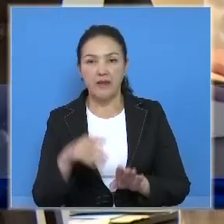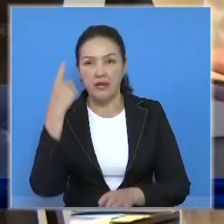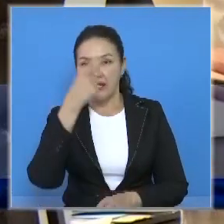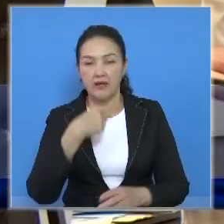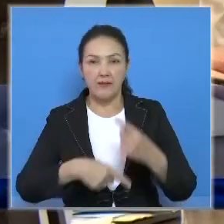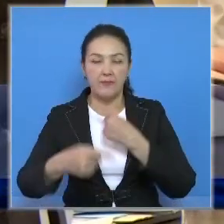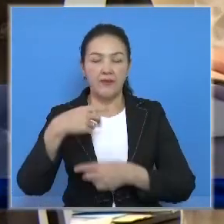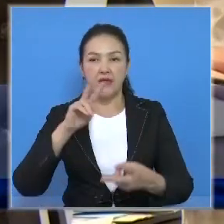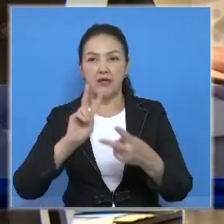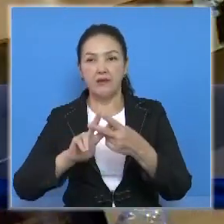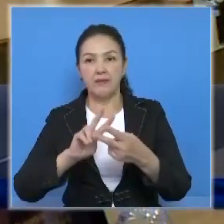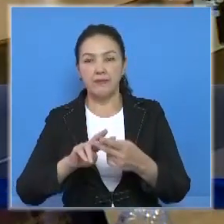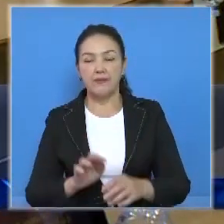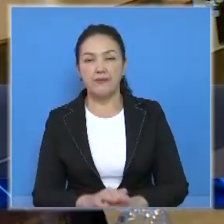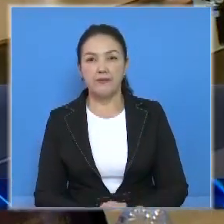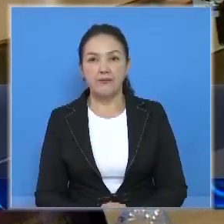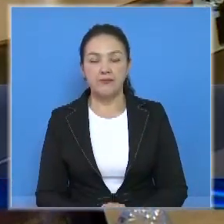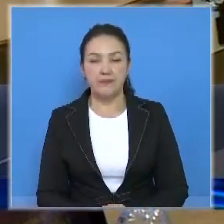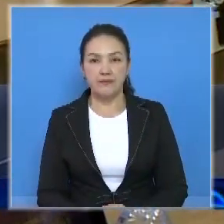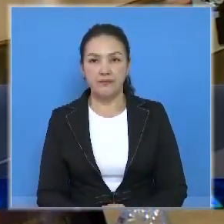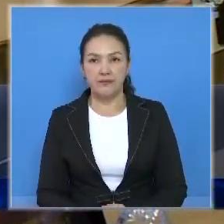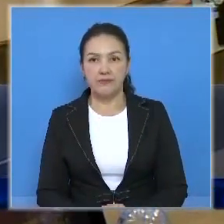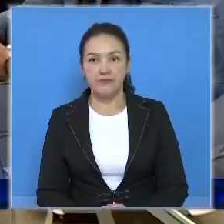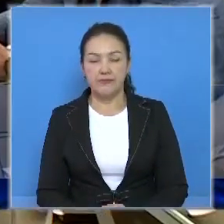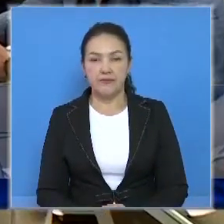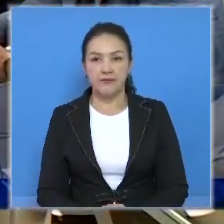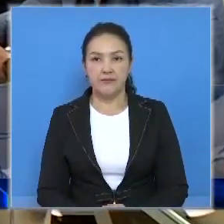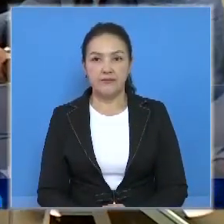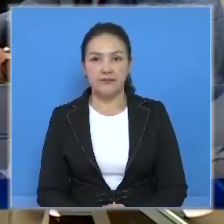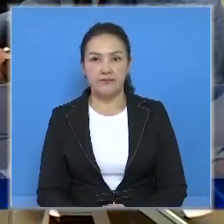вернувшихся из мест лишения свободы. Владимир Федотов, Руслан Ильтаев, телеканал «Актобе».